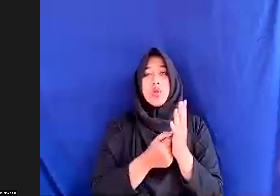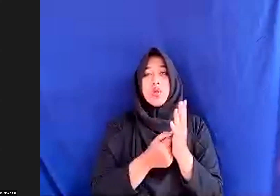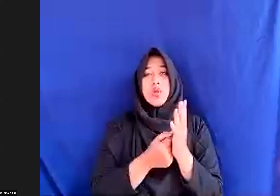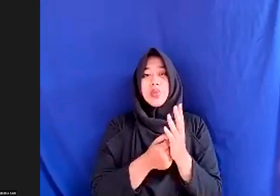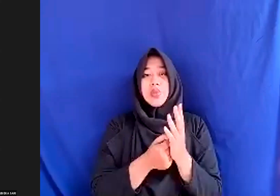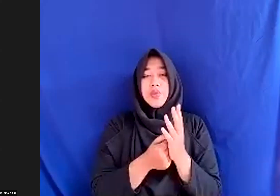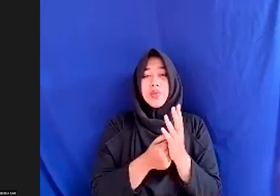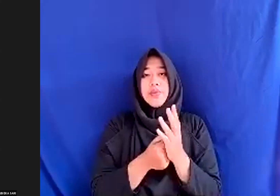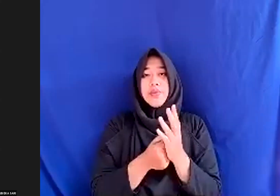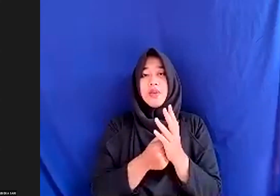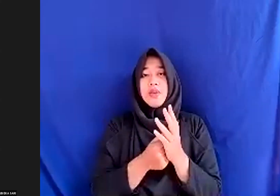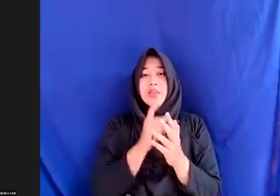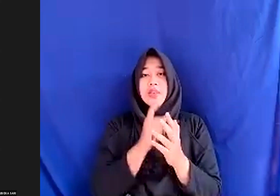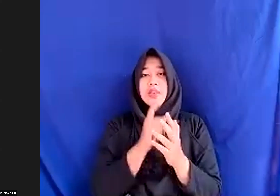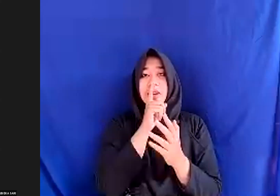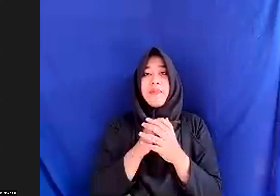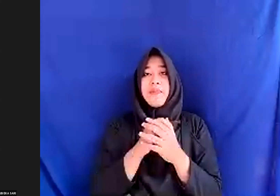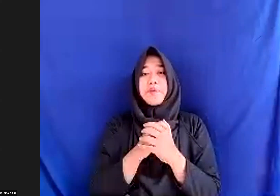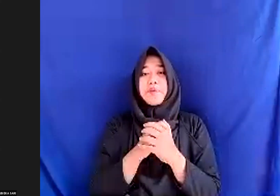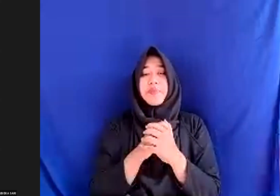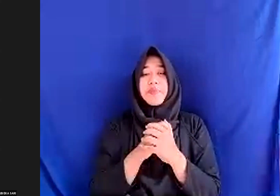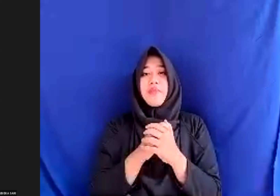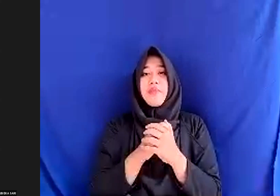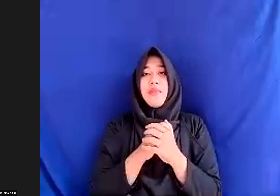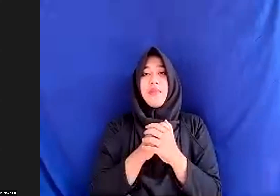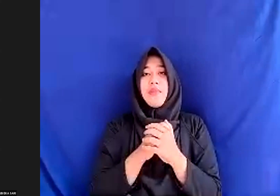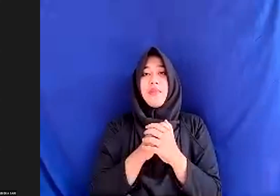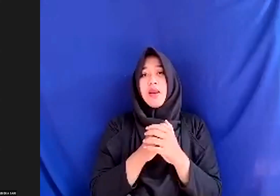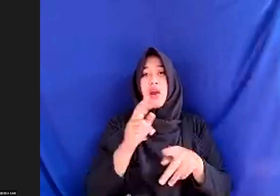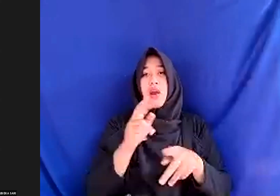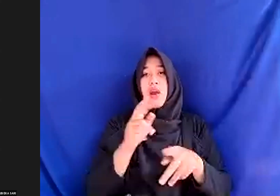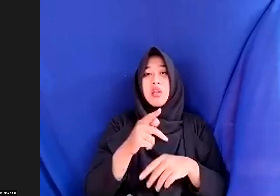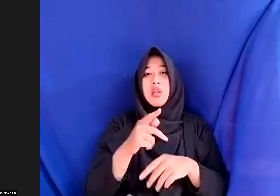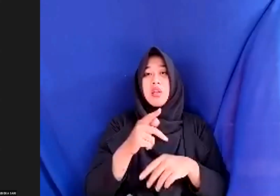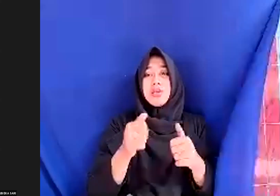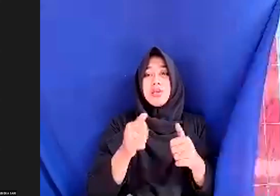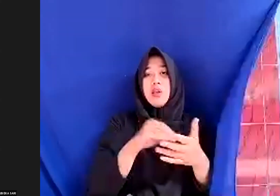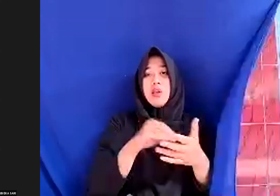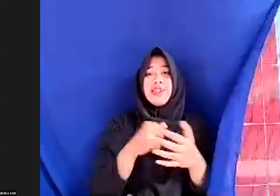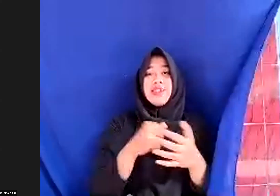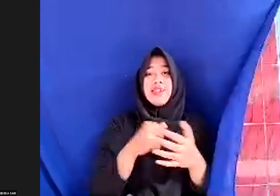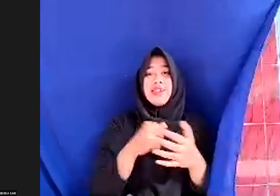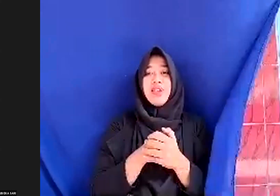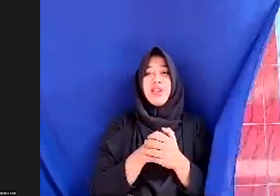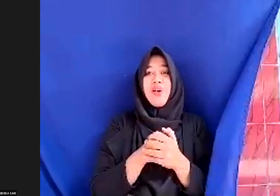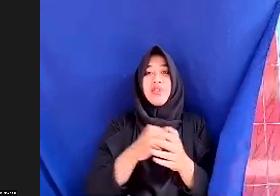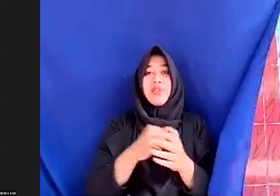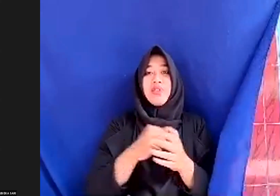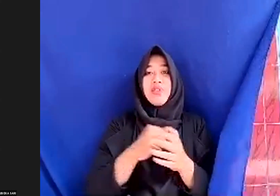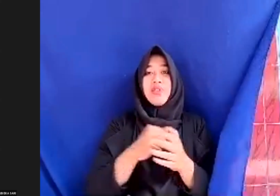Sehingga kalau bisa kita ambil bahwasanya Ibu Wasingatu jangan dilihatin